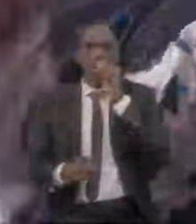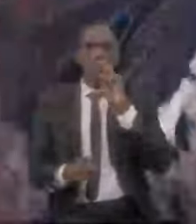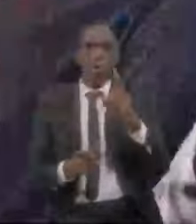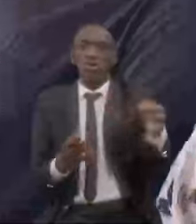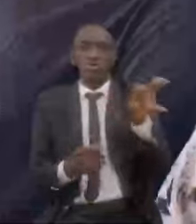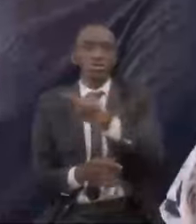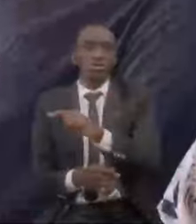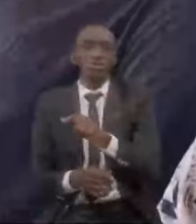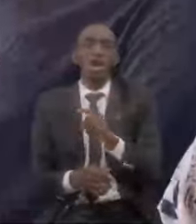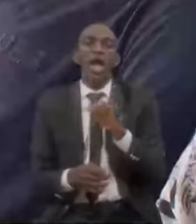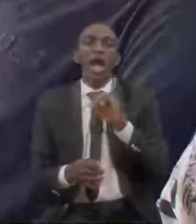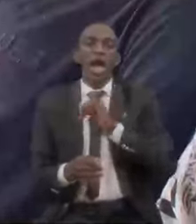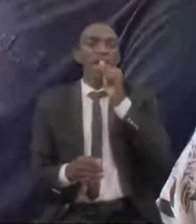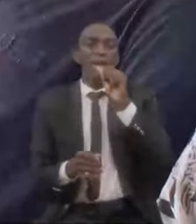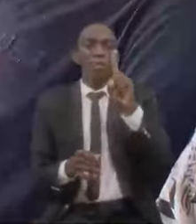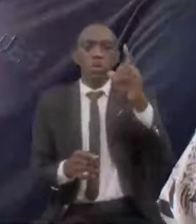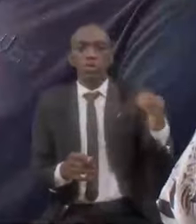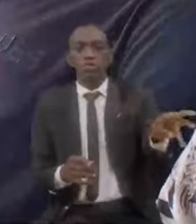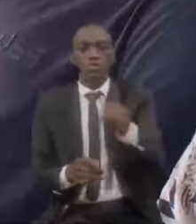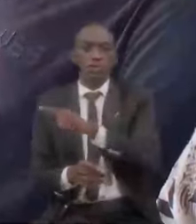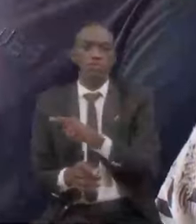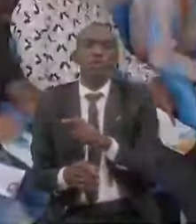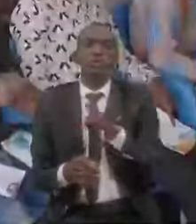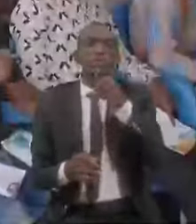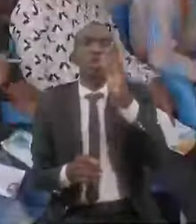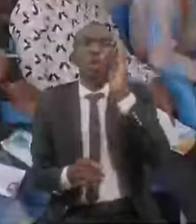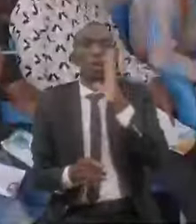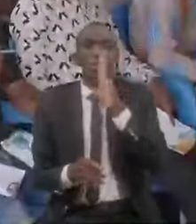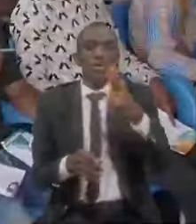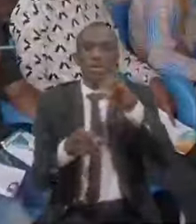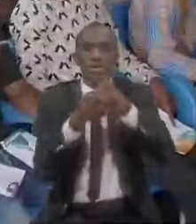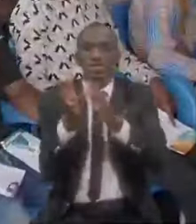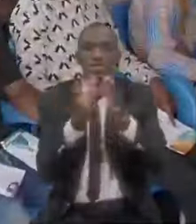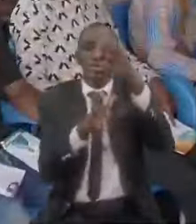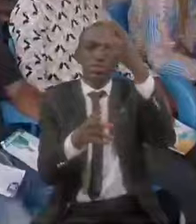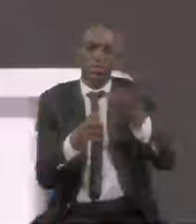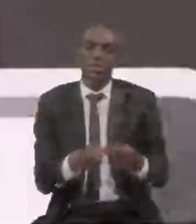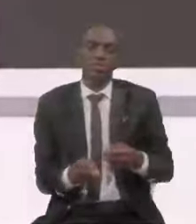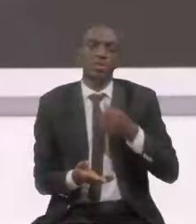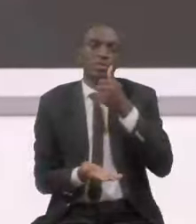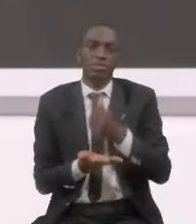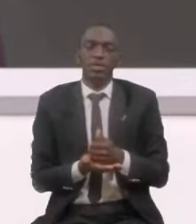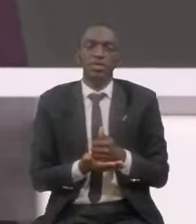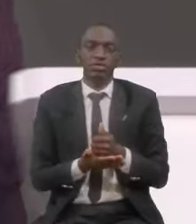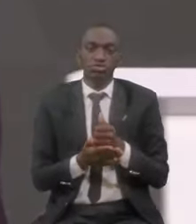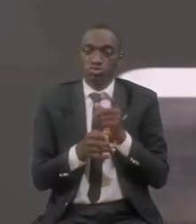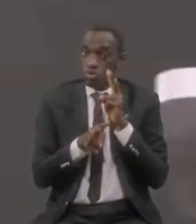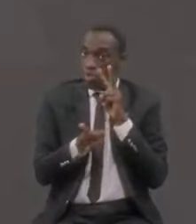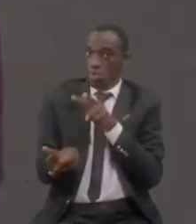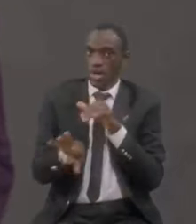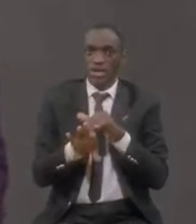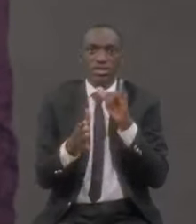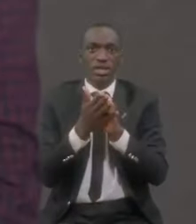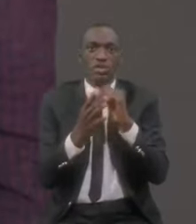d'eux. Tu vas, tu seras et tu le deviendras au nom de Jésus. Voyez ce mot,